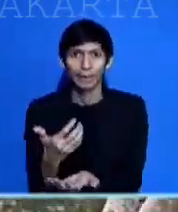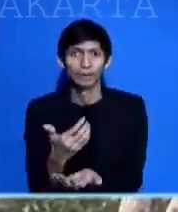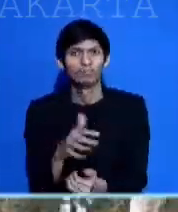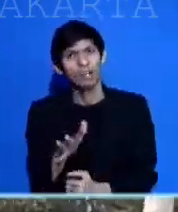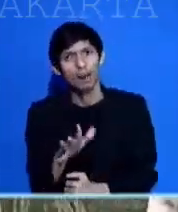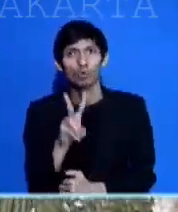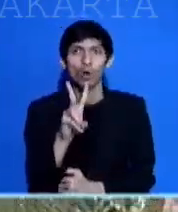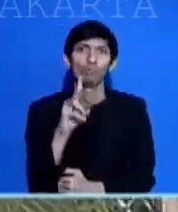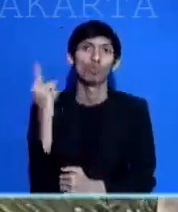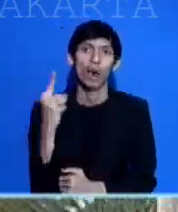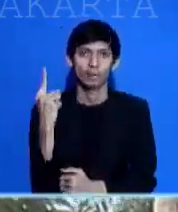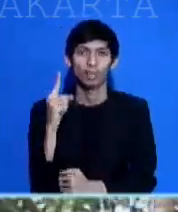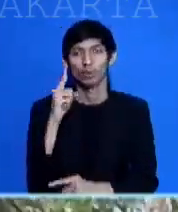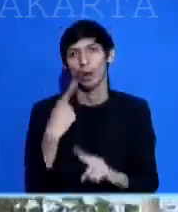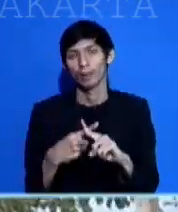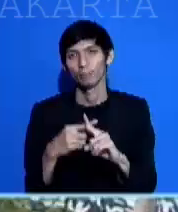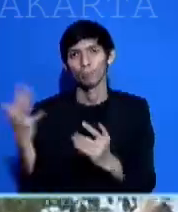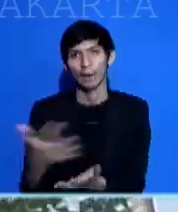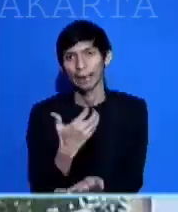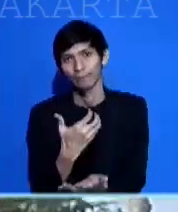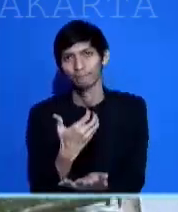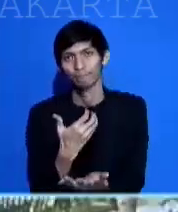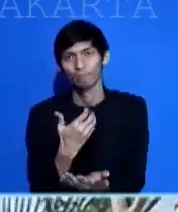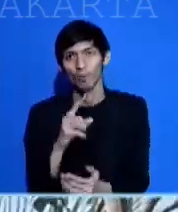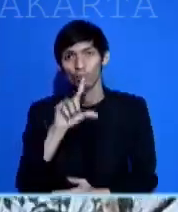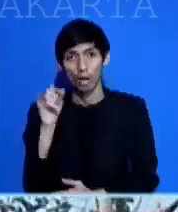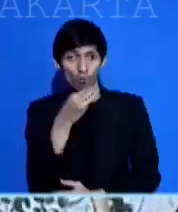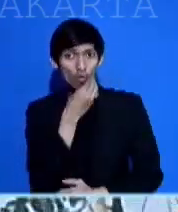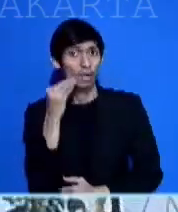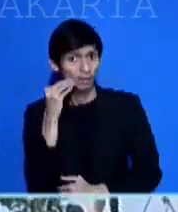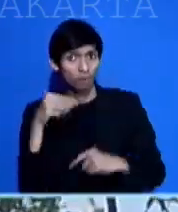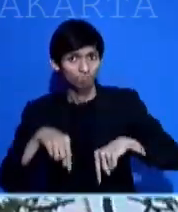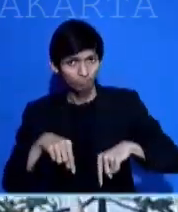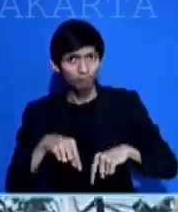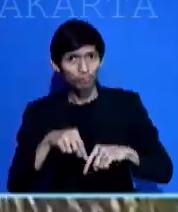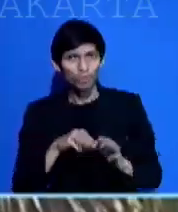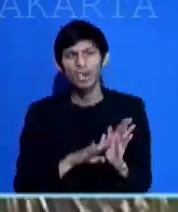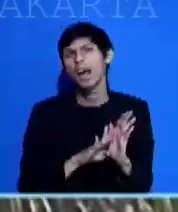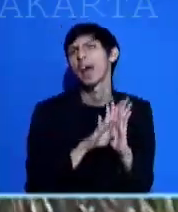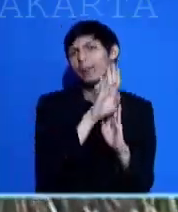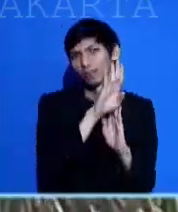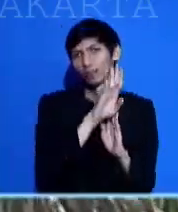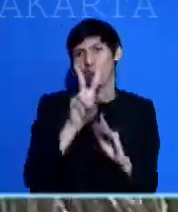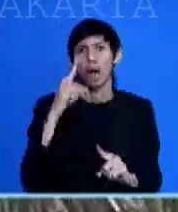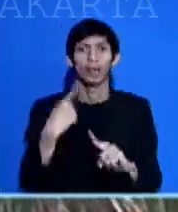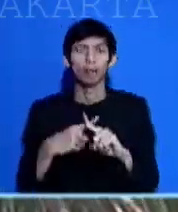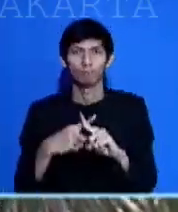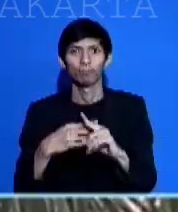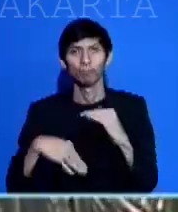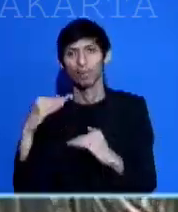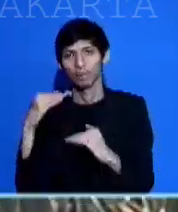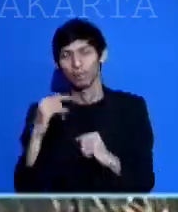Wulan sepisan ing Wulan si men panyunan kop Mudak ng kaping kalihipunken hendrira